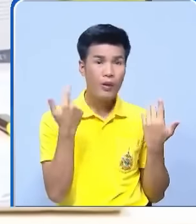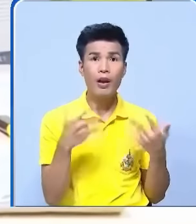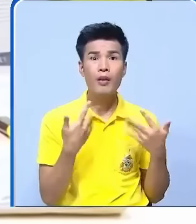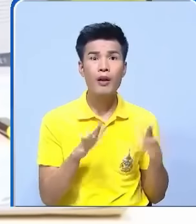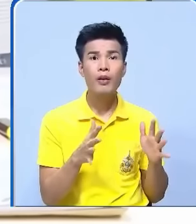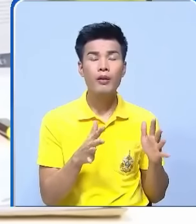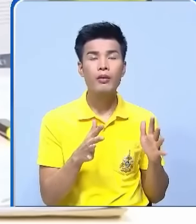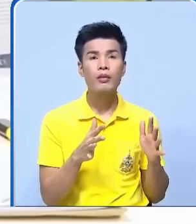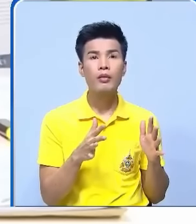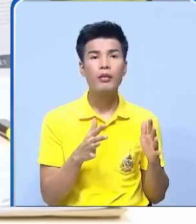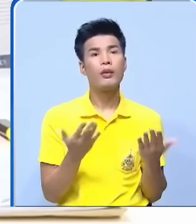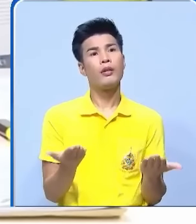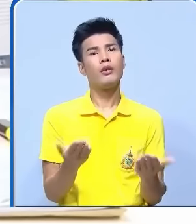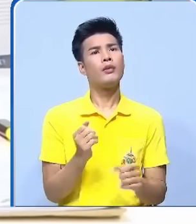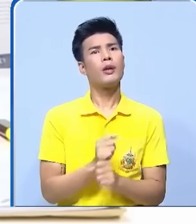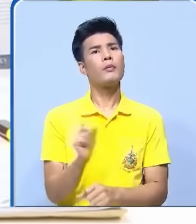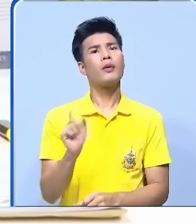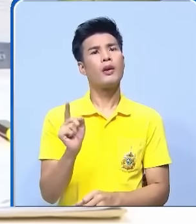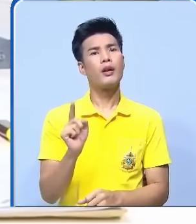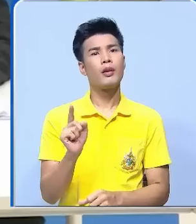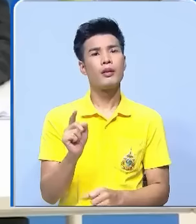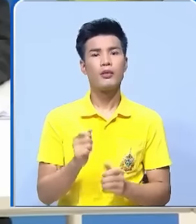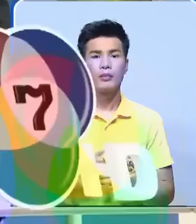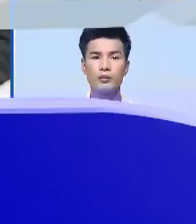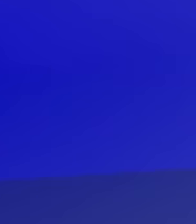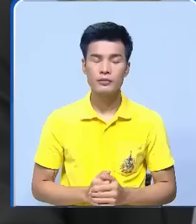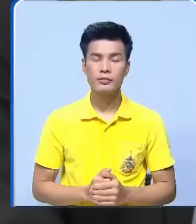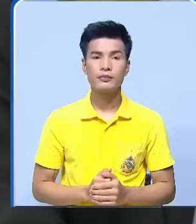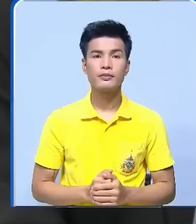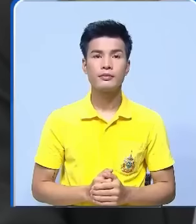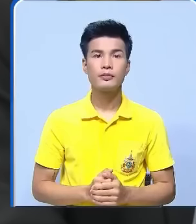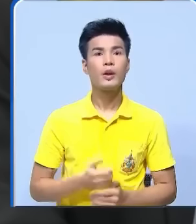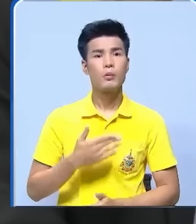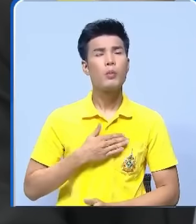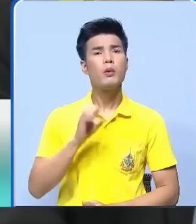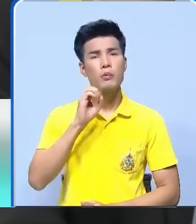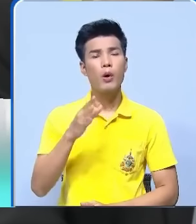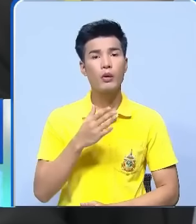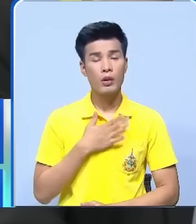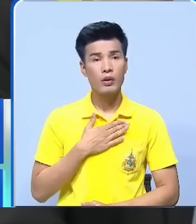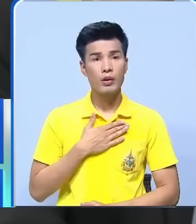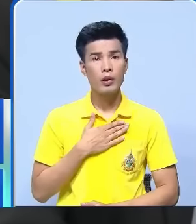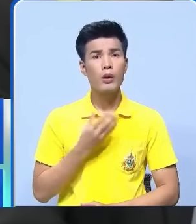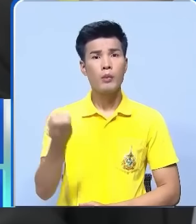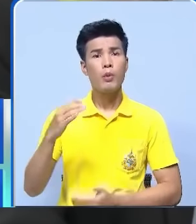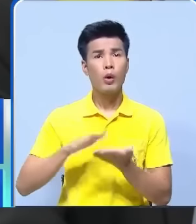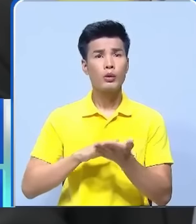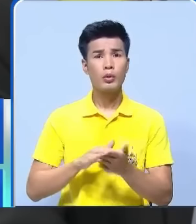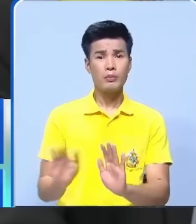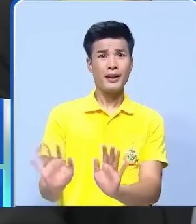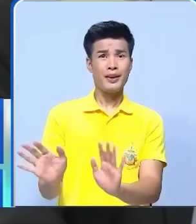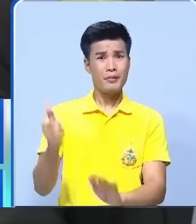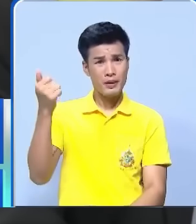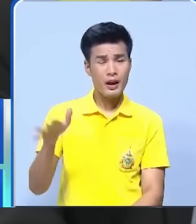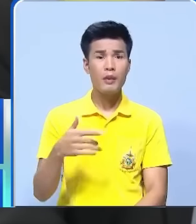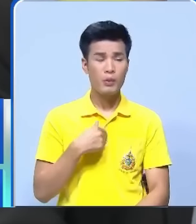นเนาะ ใช ่แบบแล้วยังไงอ่ะเอาฟังเสียงหน่อย ก็บอกว่าจะมาคือพี่จะขอโทษผมอย่างนี้ไม่ได้เพราะว่าผมตอนนี้คือผมต